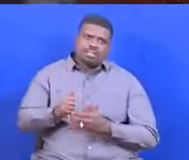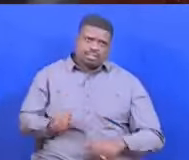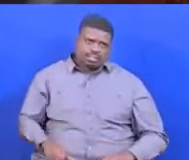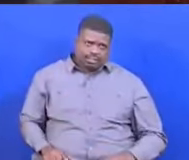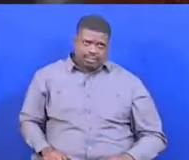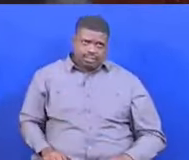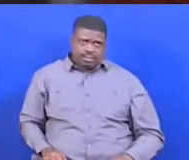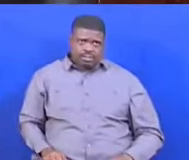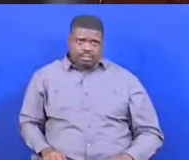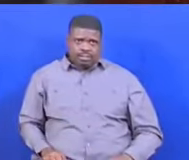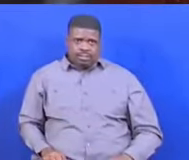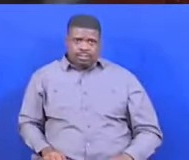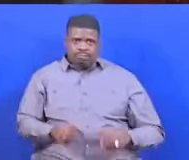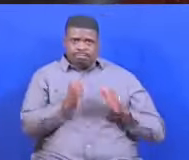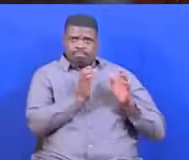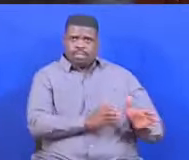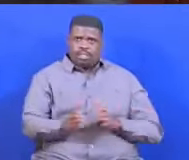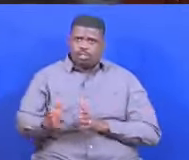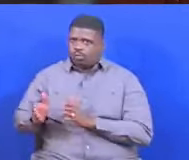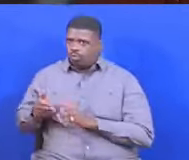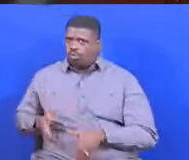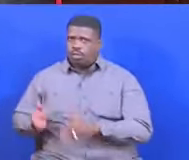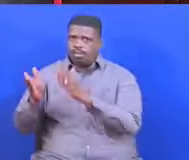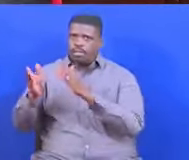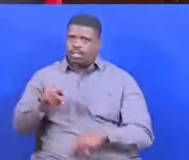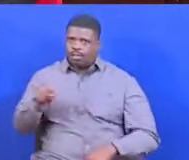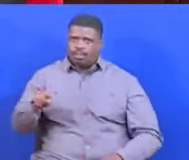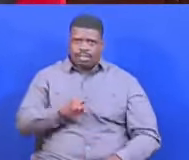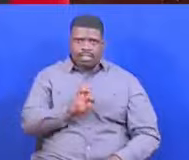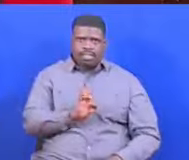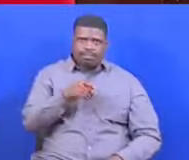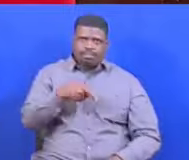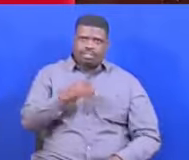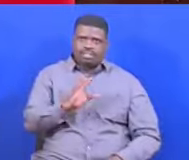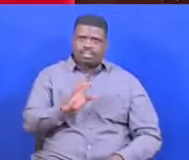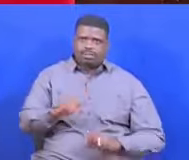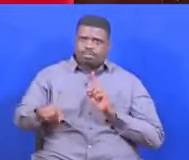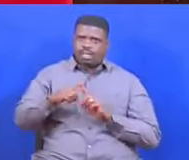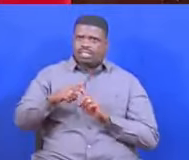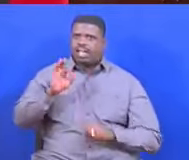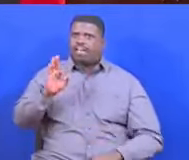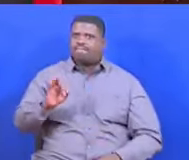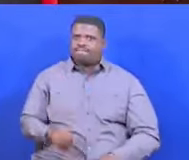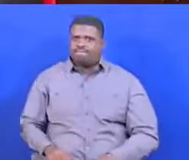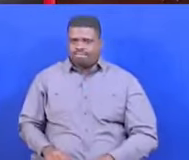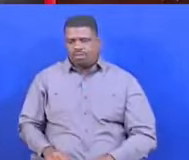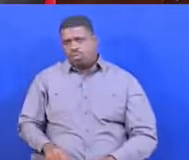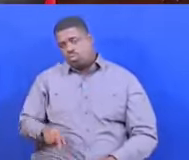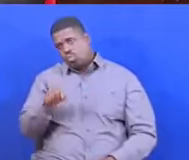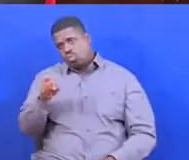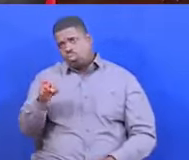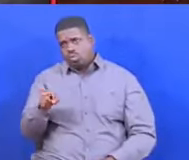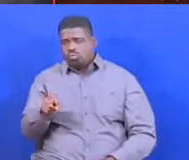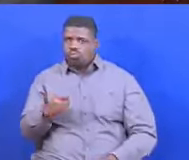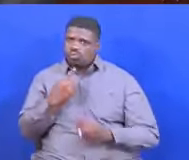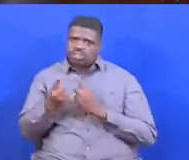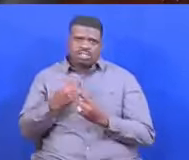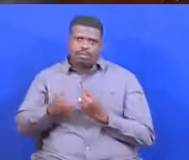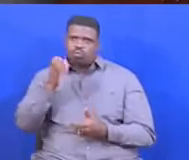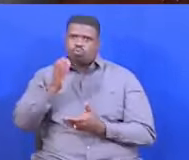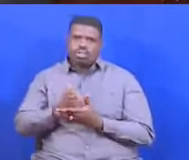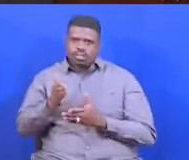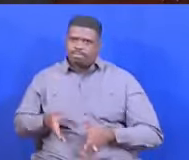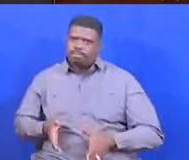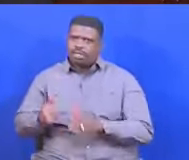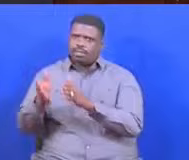na ule mpango wa barabara za EPC plus F ambao kwa kweli ilikuwa ni